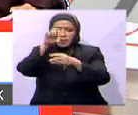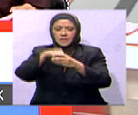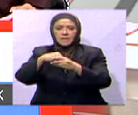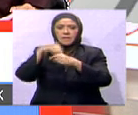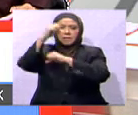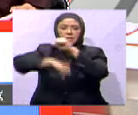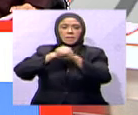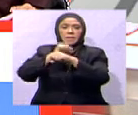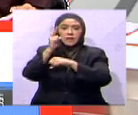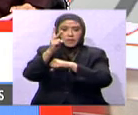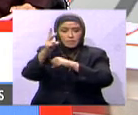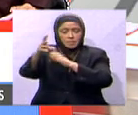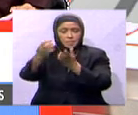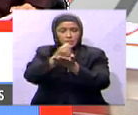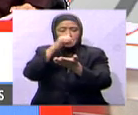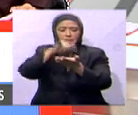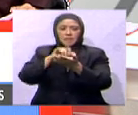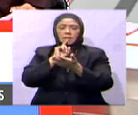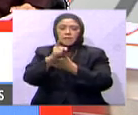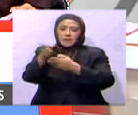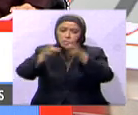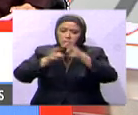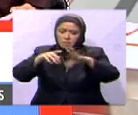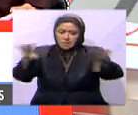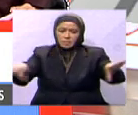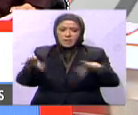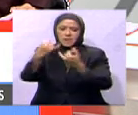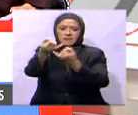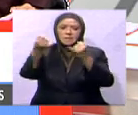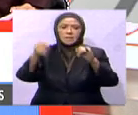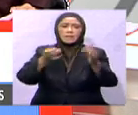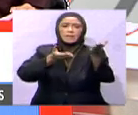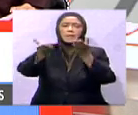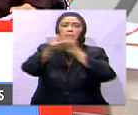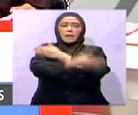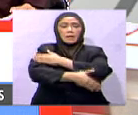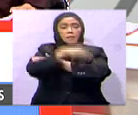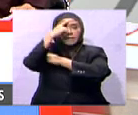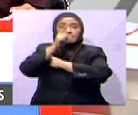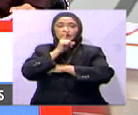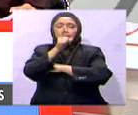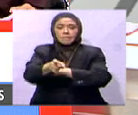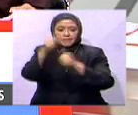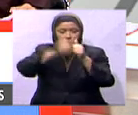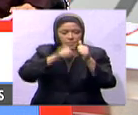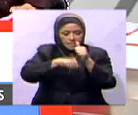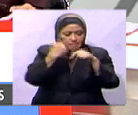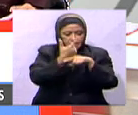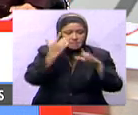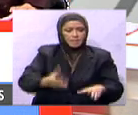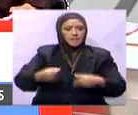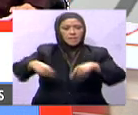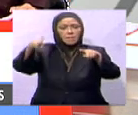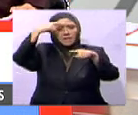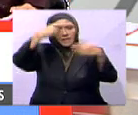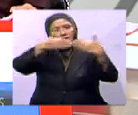kedua pengambilan itu merupakan usaha yang dilaksanakan oleh Jabatan Latihan Khidmat Negara bagi memastikan setiap pelatih berpeluang